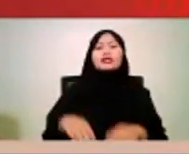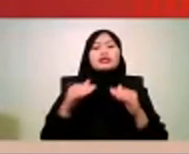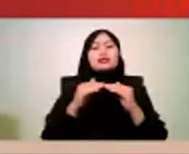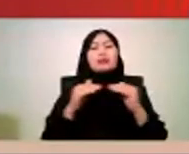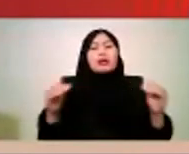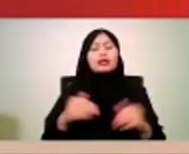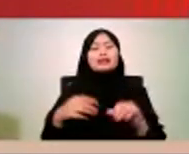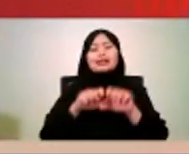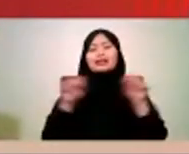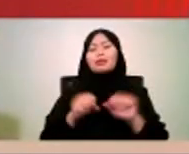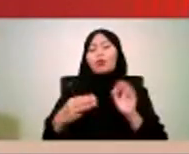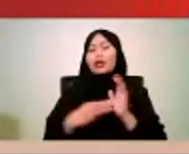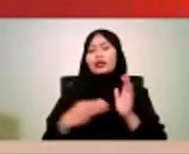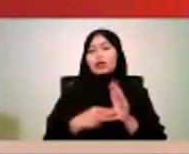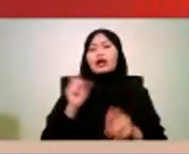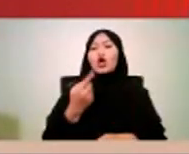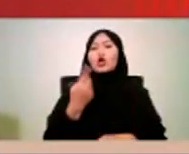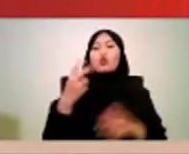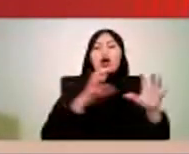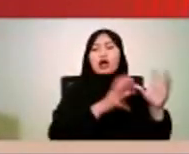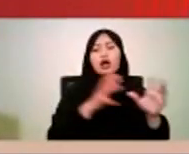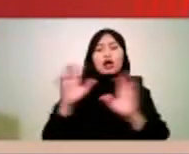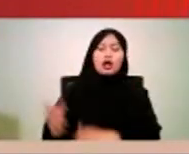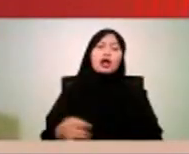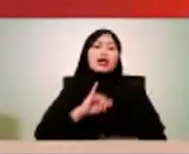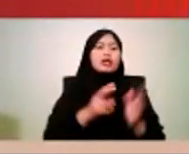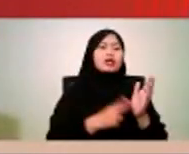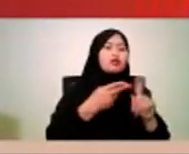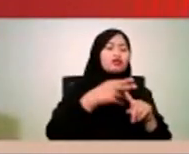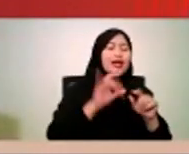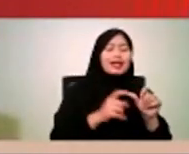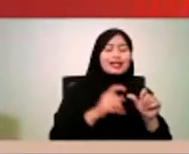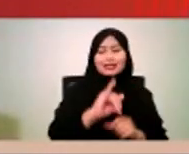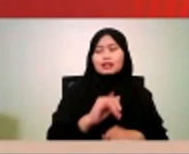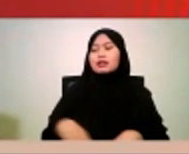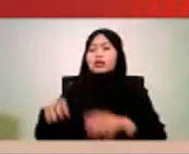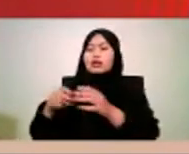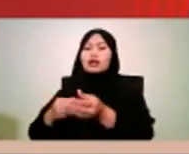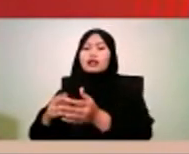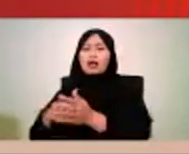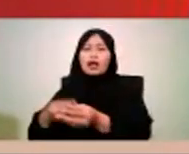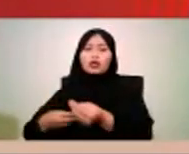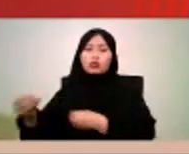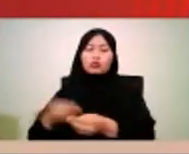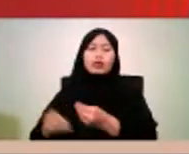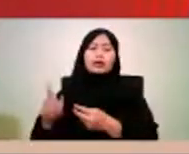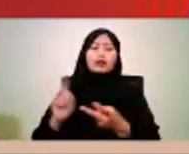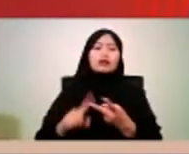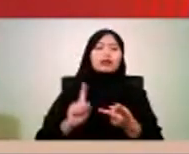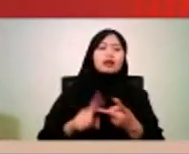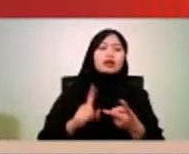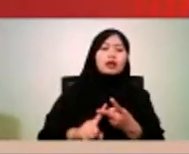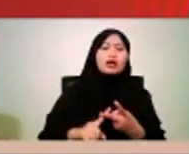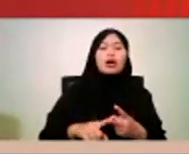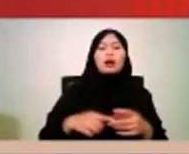diri dari dua dimensi yaitu dimensi inflasi dan nilai tukar kemudian terkait dan bauran kebijakan dimana definisi dari